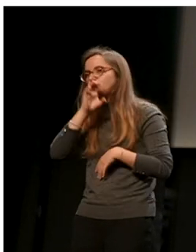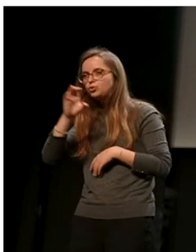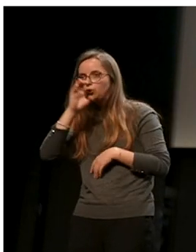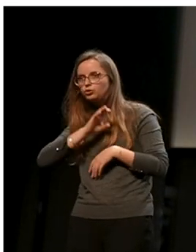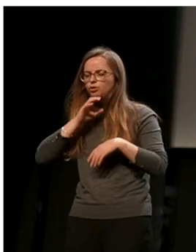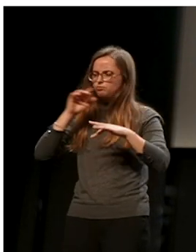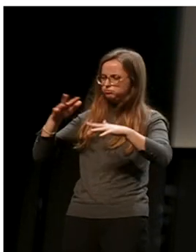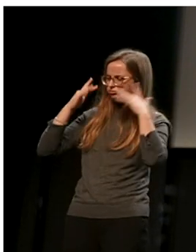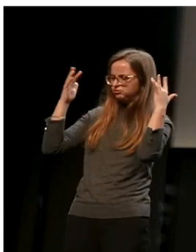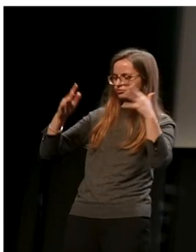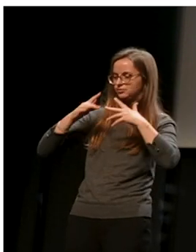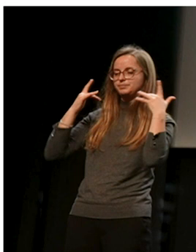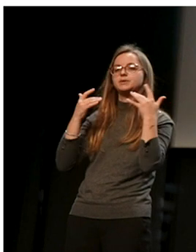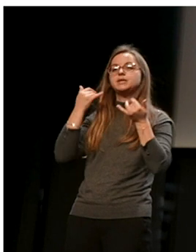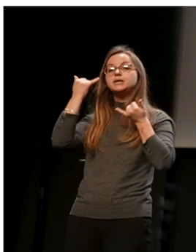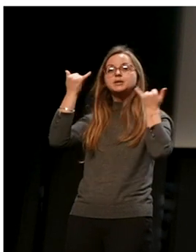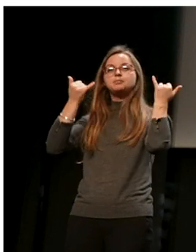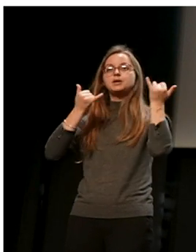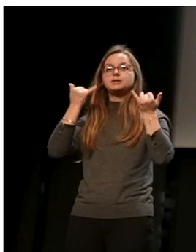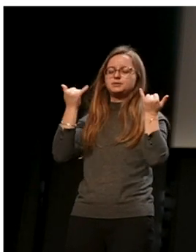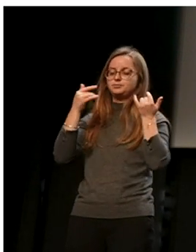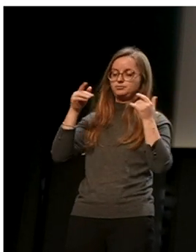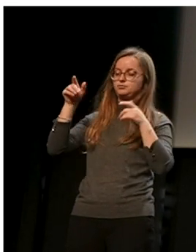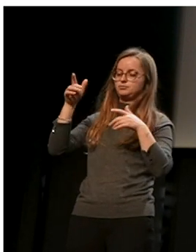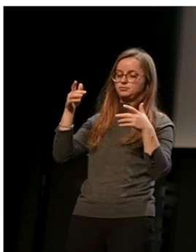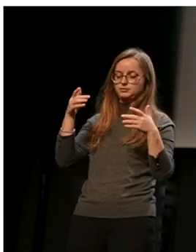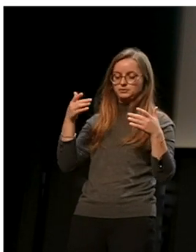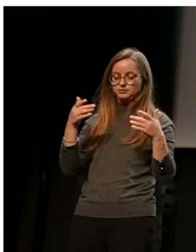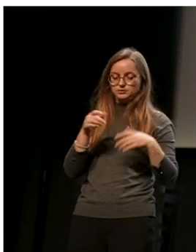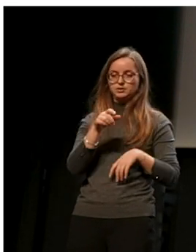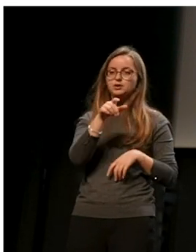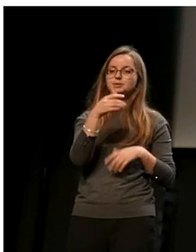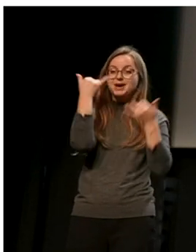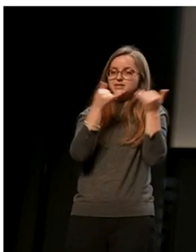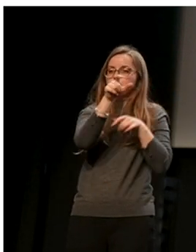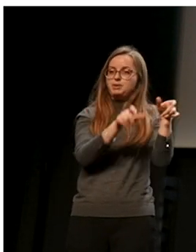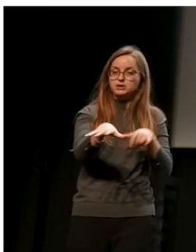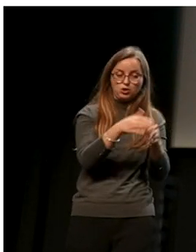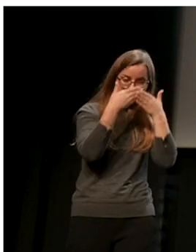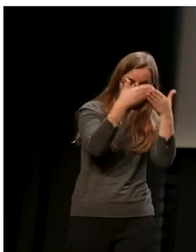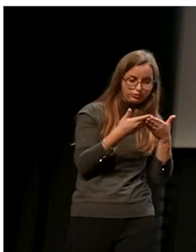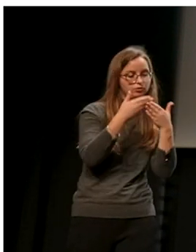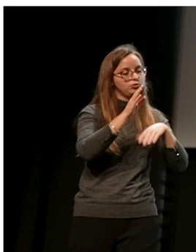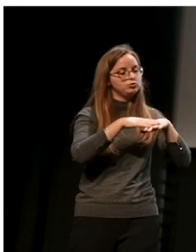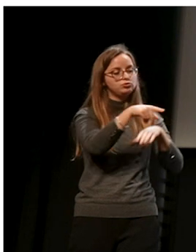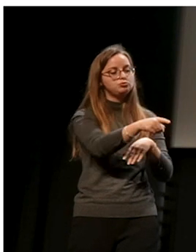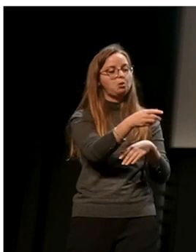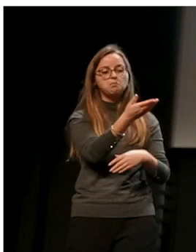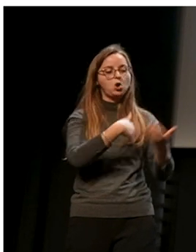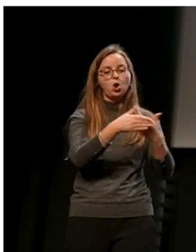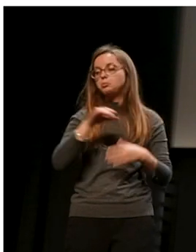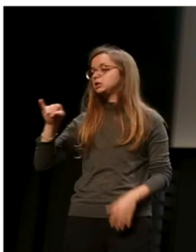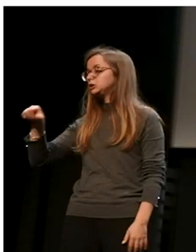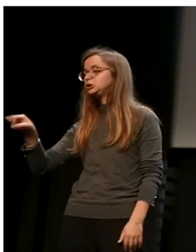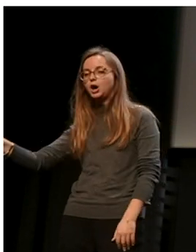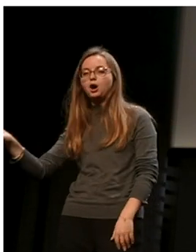comme ça. Si ces gens aujourd'hui, on peut être remplacé par un bon prompteur, un bon directeur artistique, en utilisant bien une IA comme Étienne